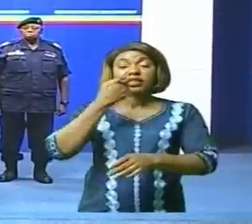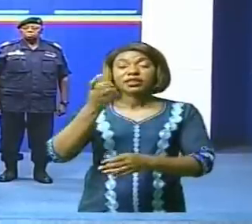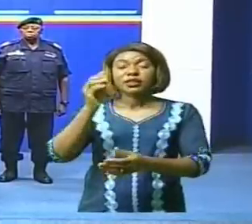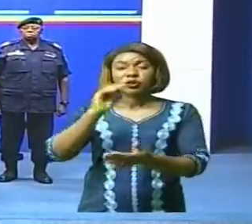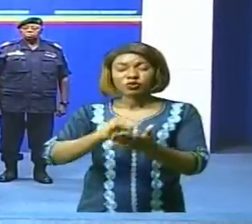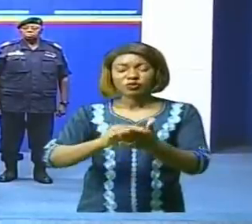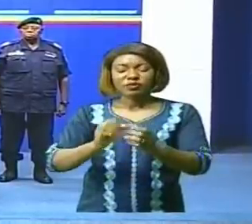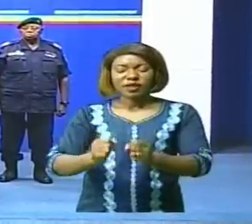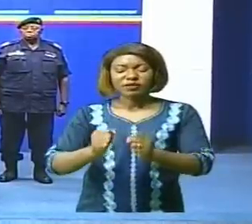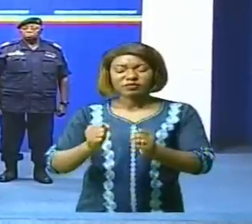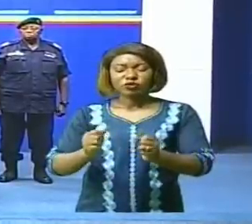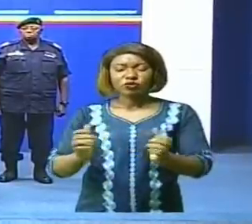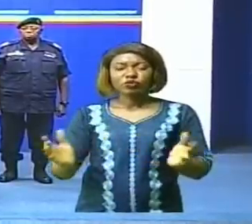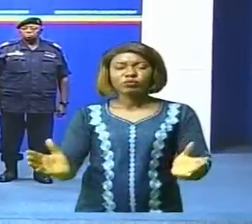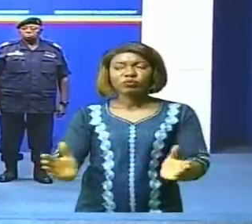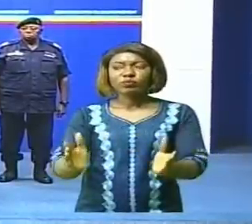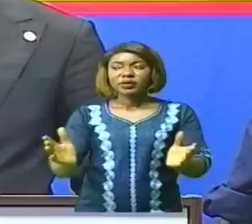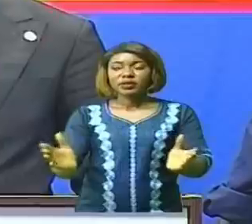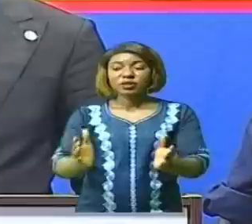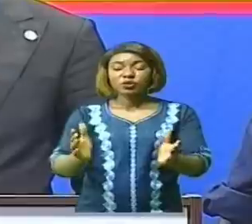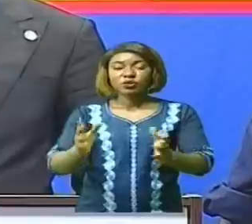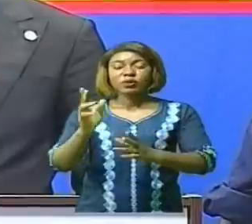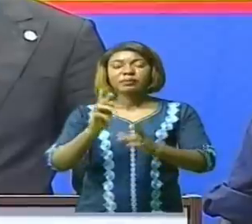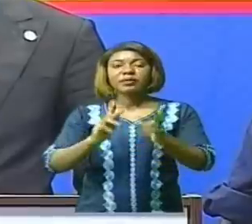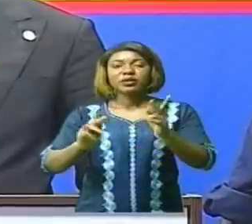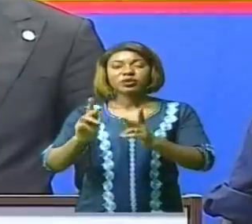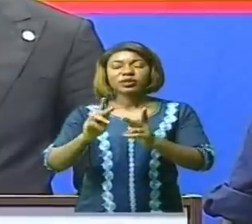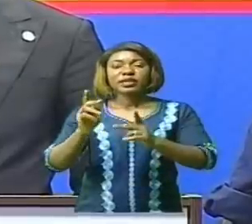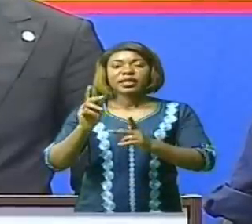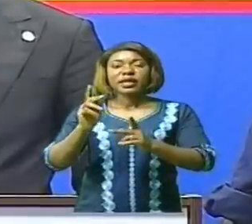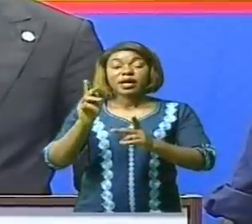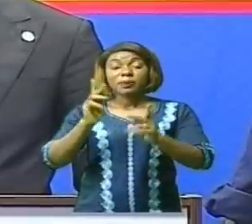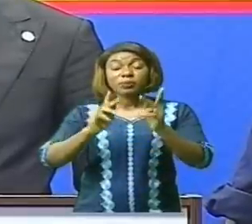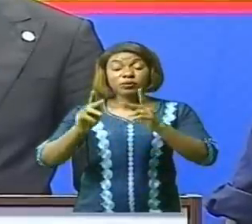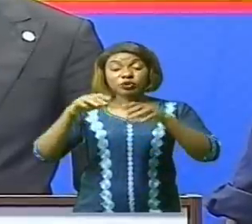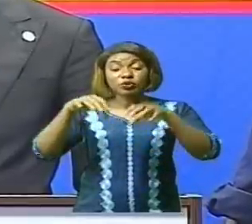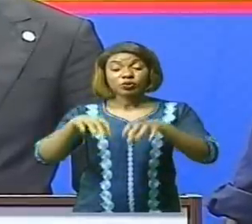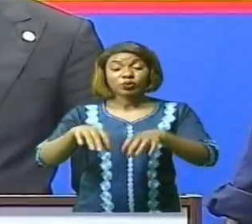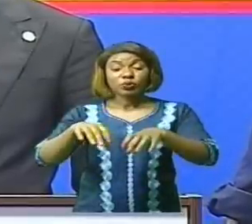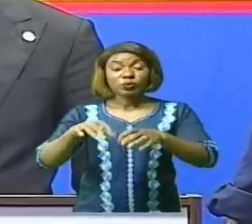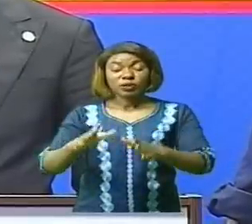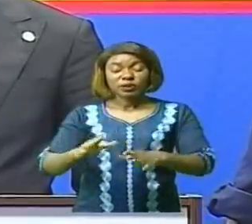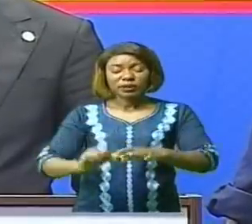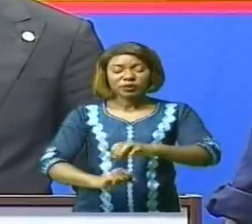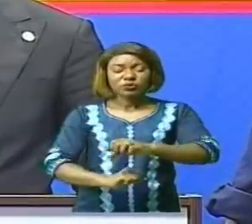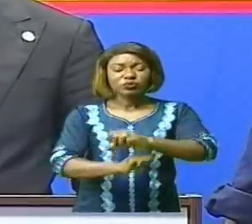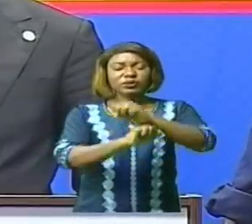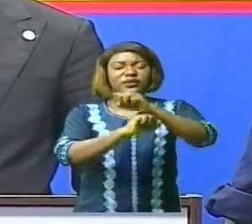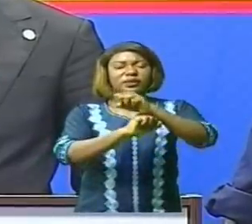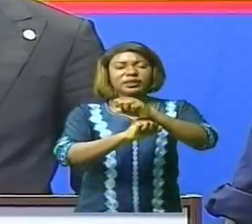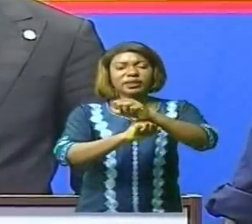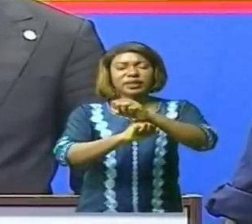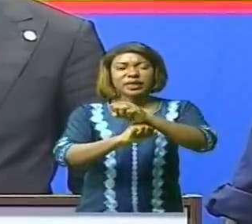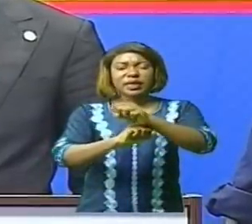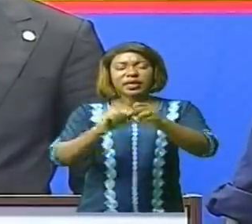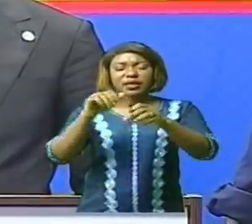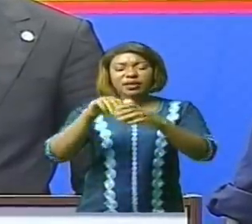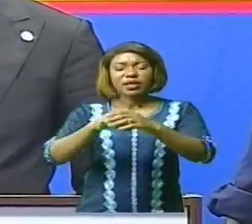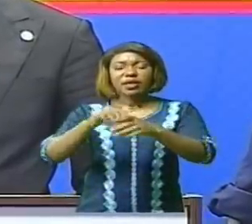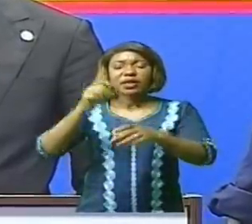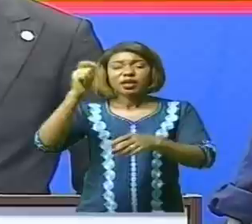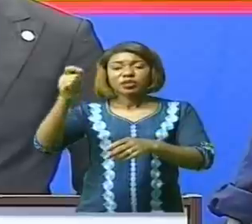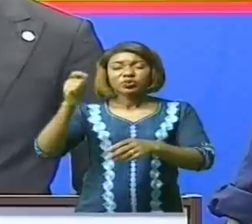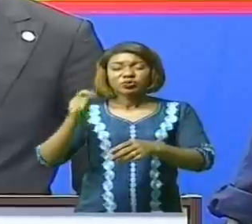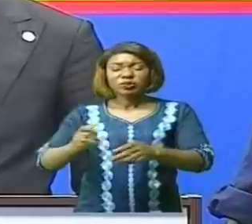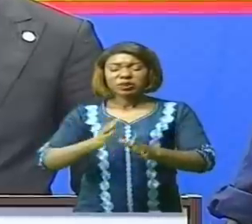la forte mobilisation patriotique de la population congolaise pour le soutien indéfectible à nos forces de